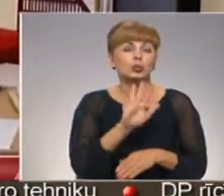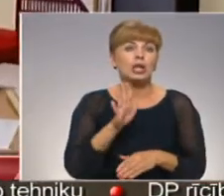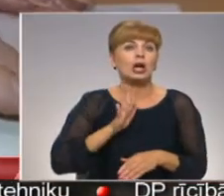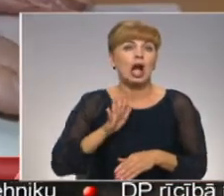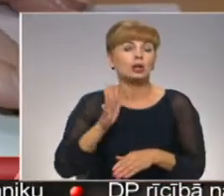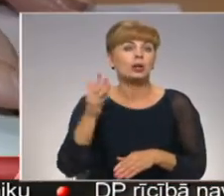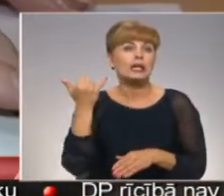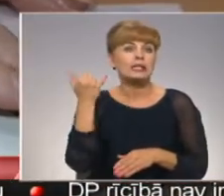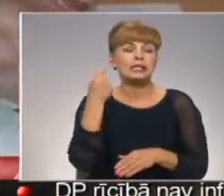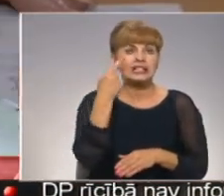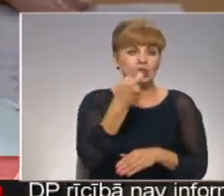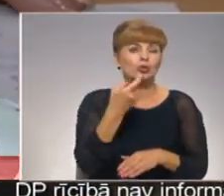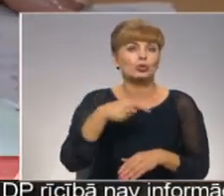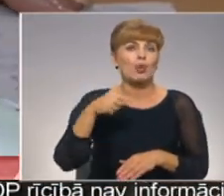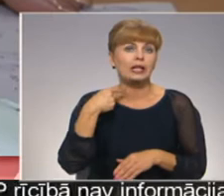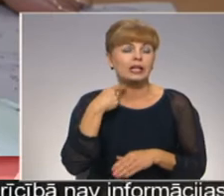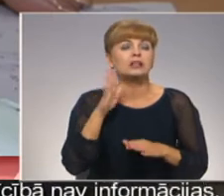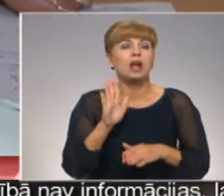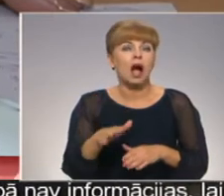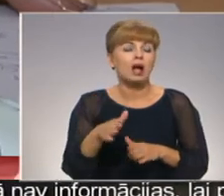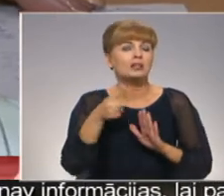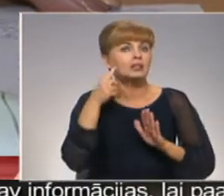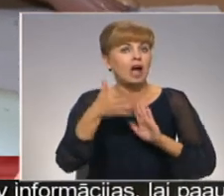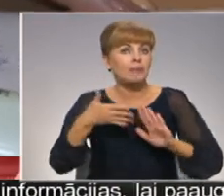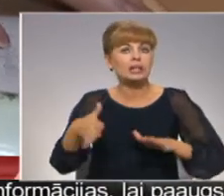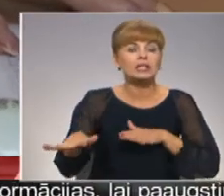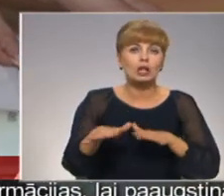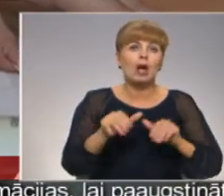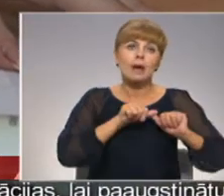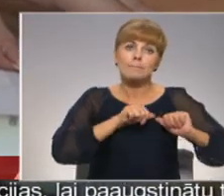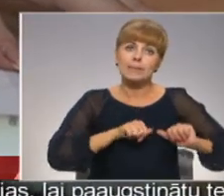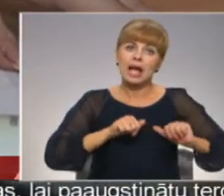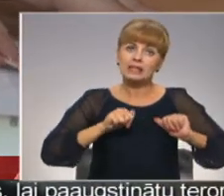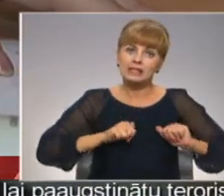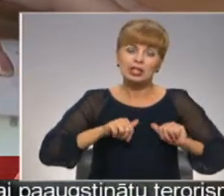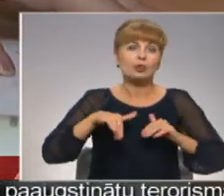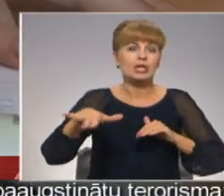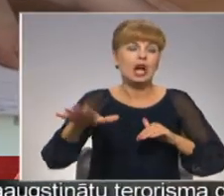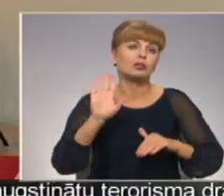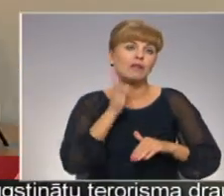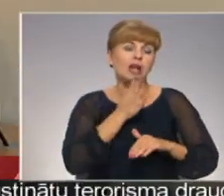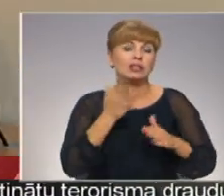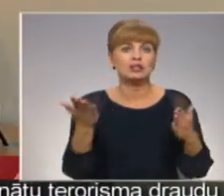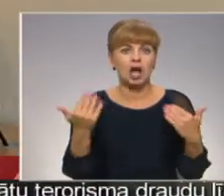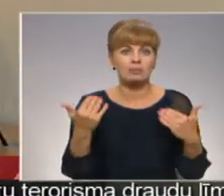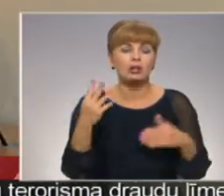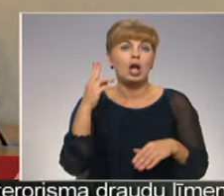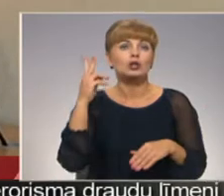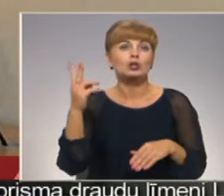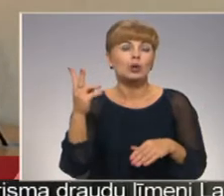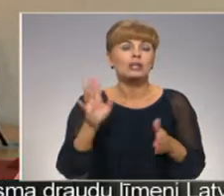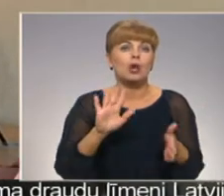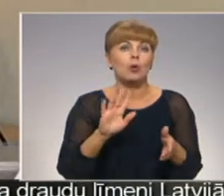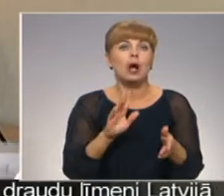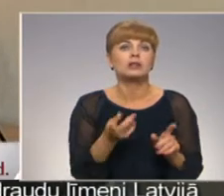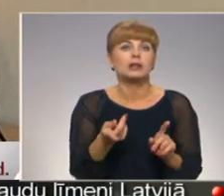no Rīgas, lai saprastu, kā rīkoties, lai mierīgu sirdi varētu doties vasaras atpūtā. Apsolīts, ka kaut kas